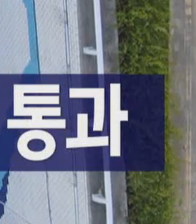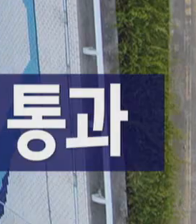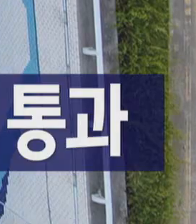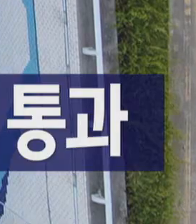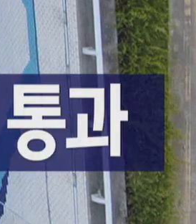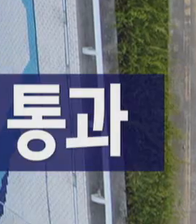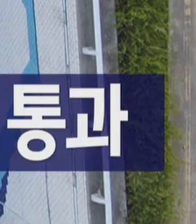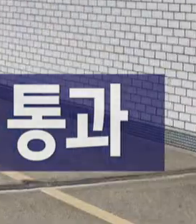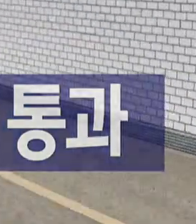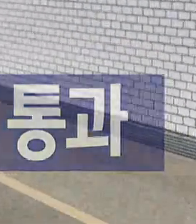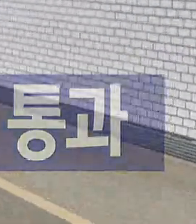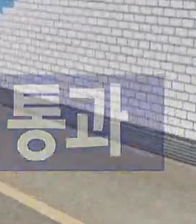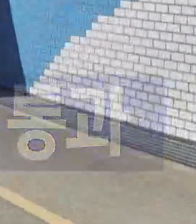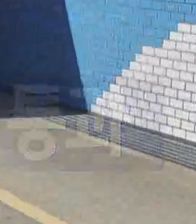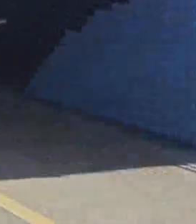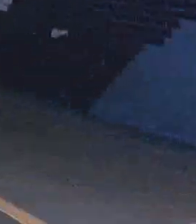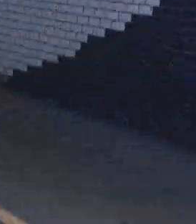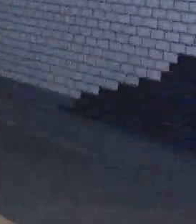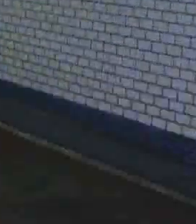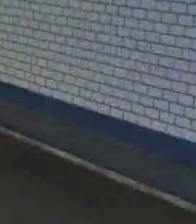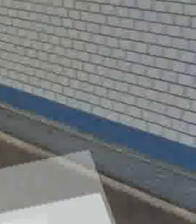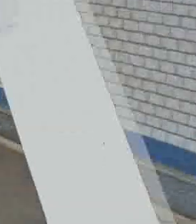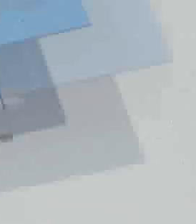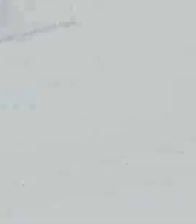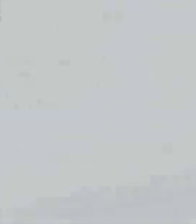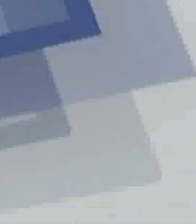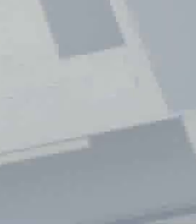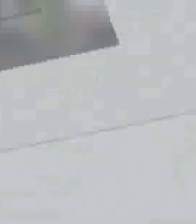될 쾌거에 일제히 환영의 뜻을 내놨습니다.